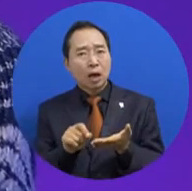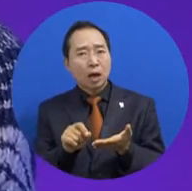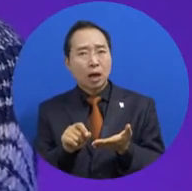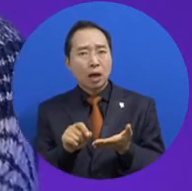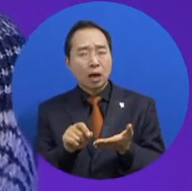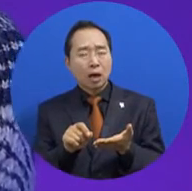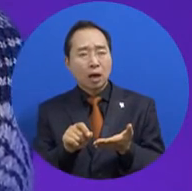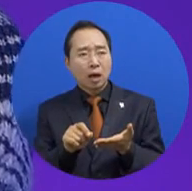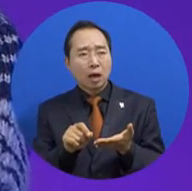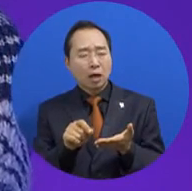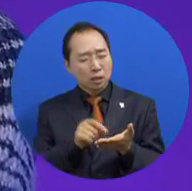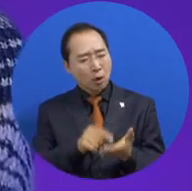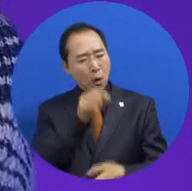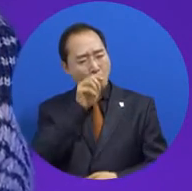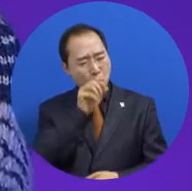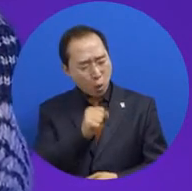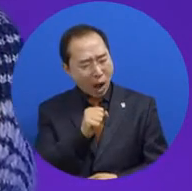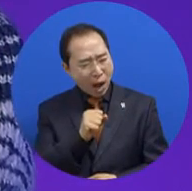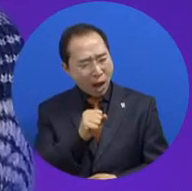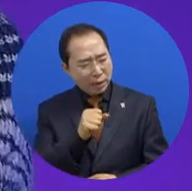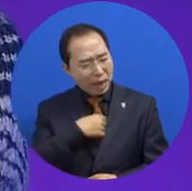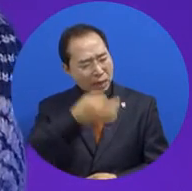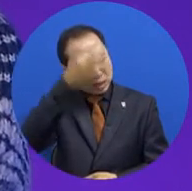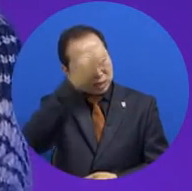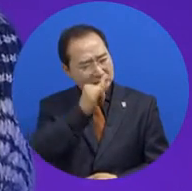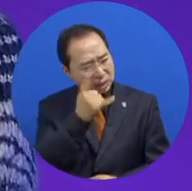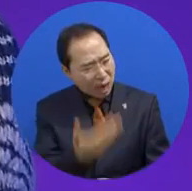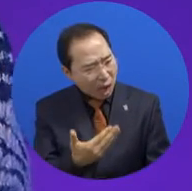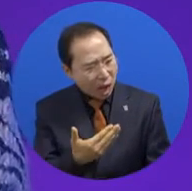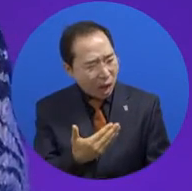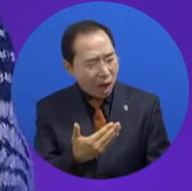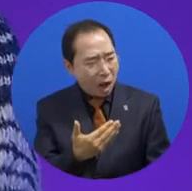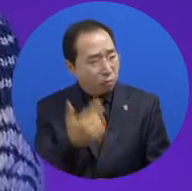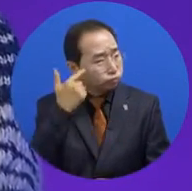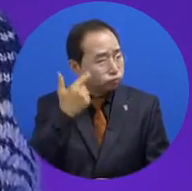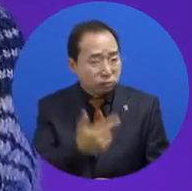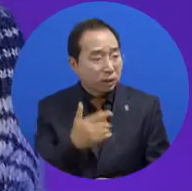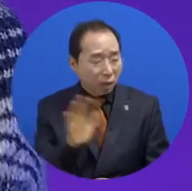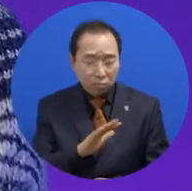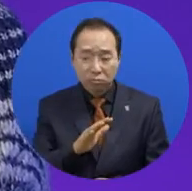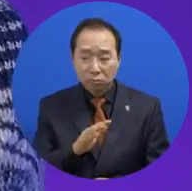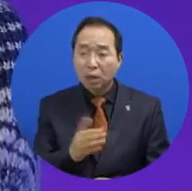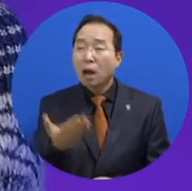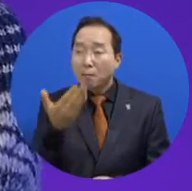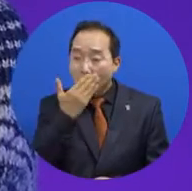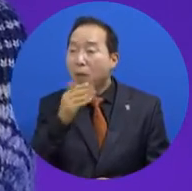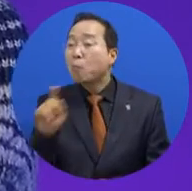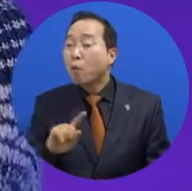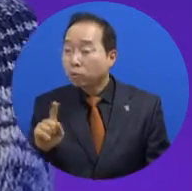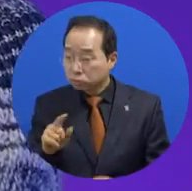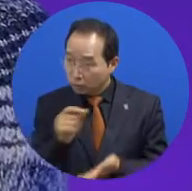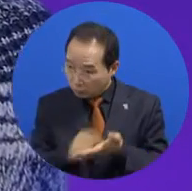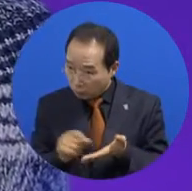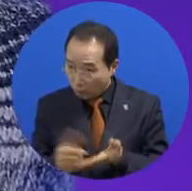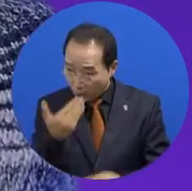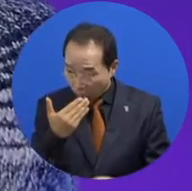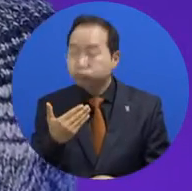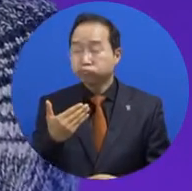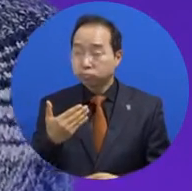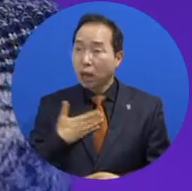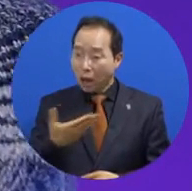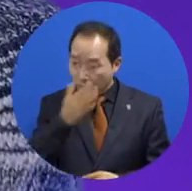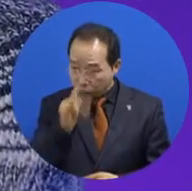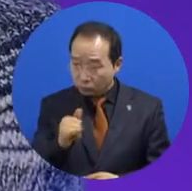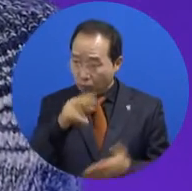이거를 저는 이걸 좋아해 재능 있어를 물어보질 않고 그냥 내가 할 수 있는 거 하고 싶은